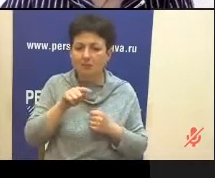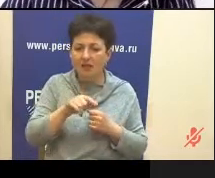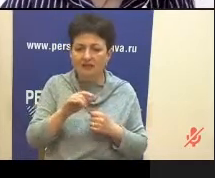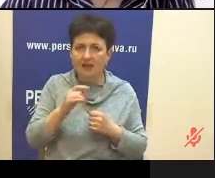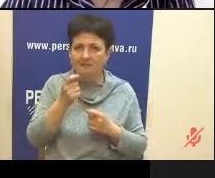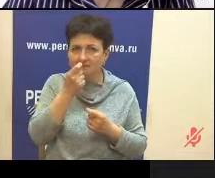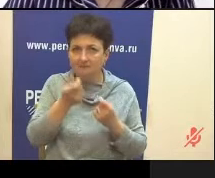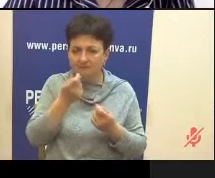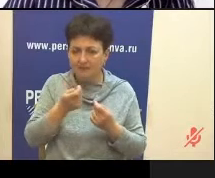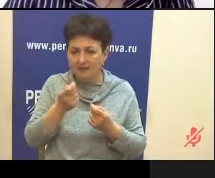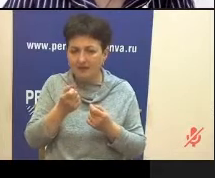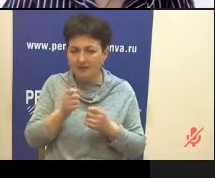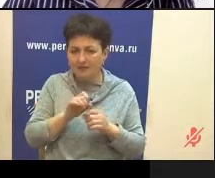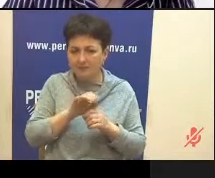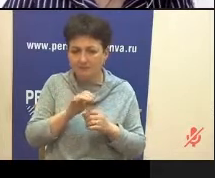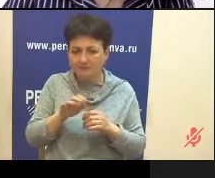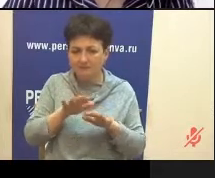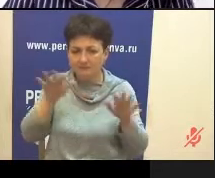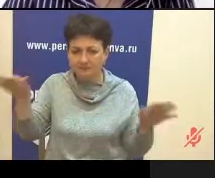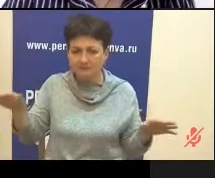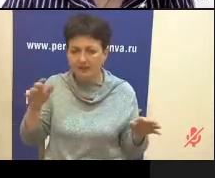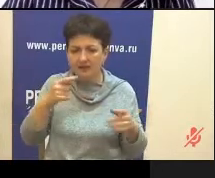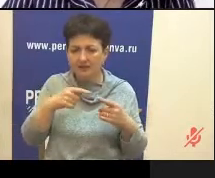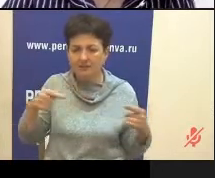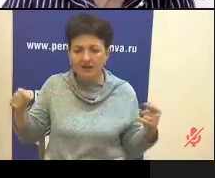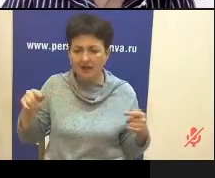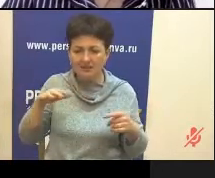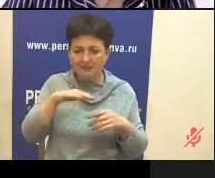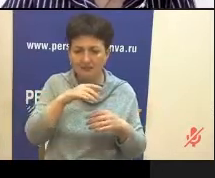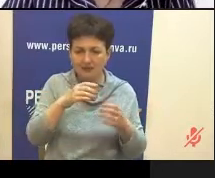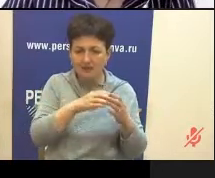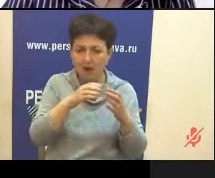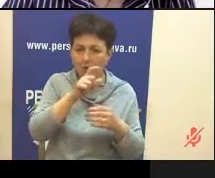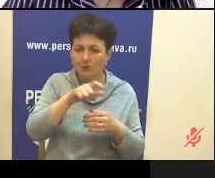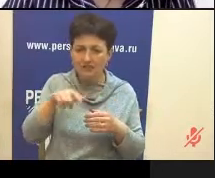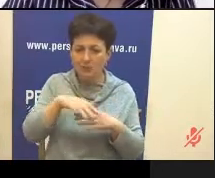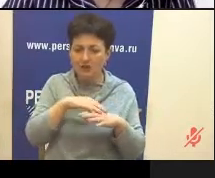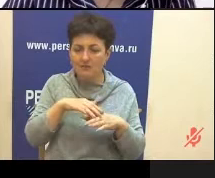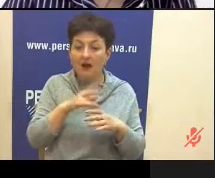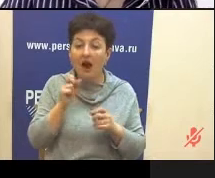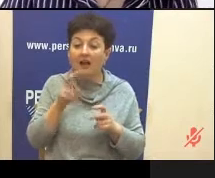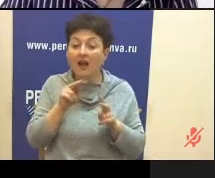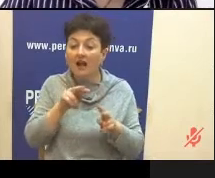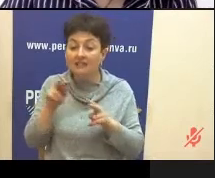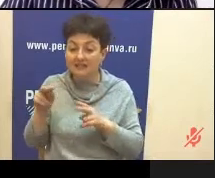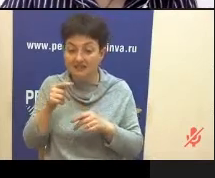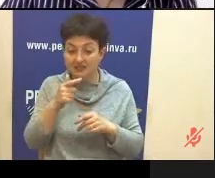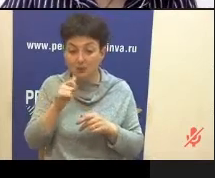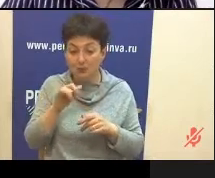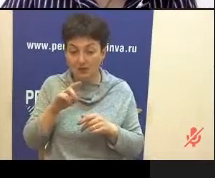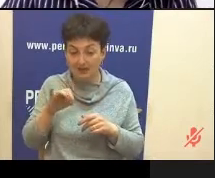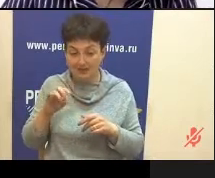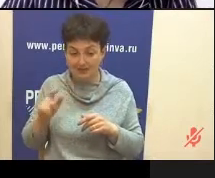мы стремимся к тому, чтобы она мелкими брызгами разлеталась по самым разным аудиториям.